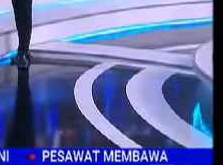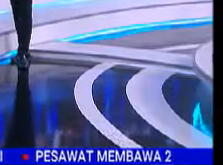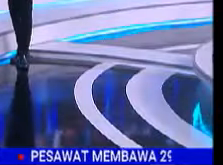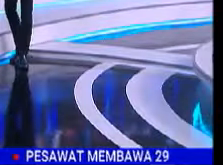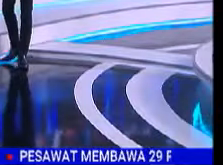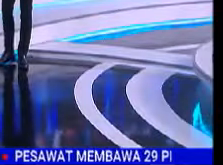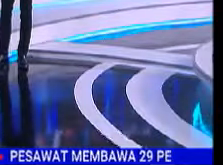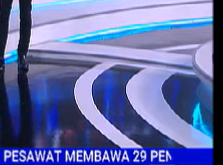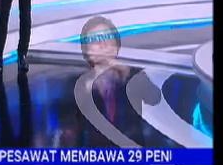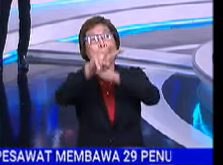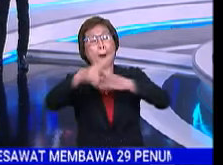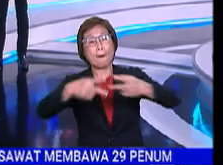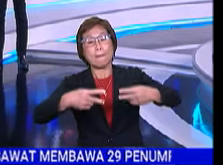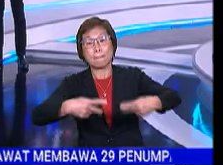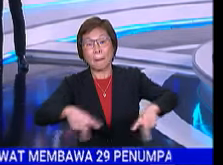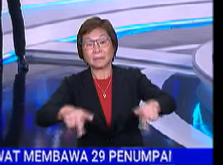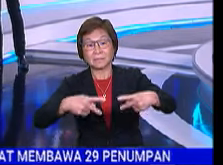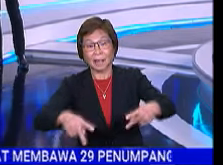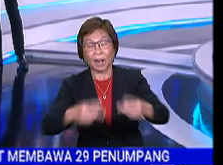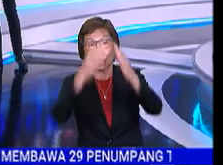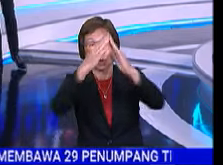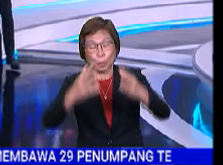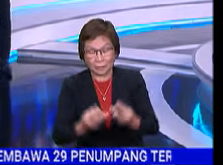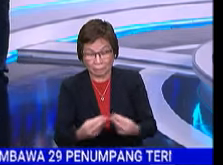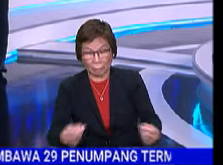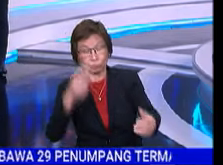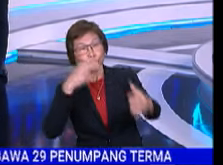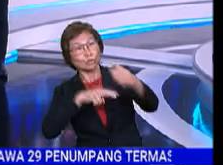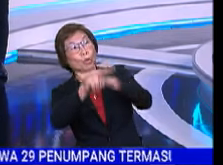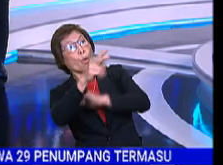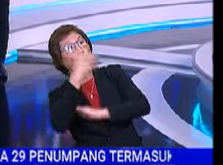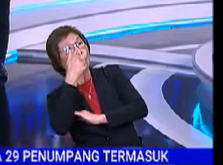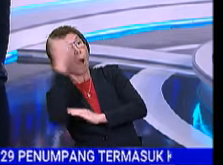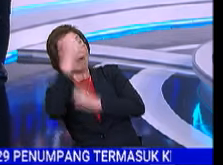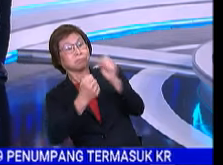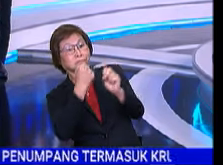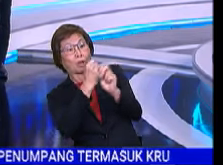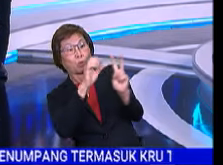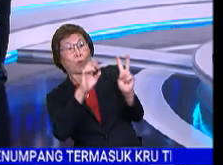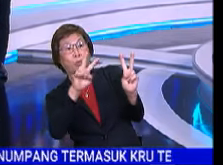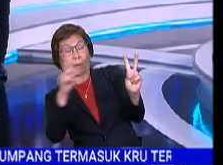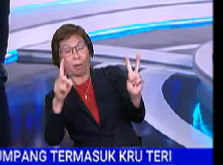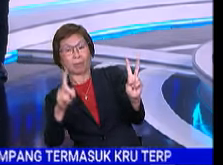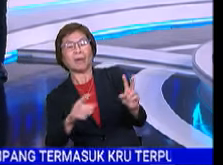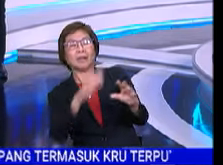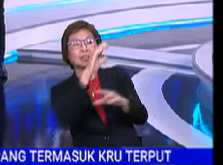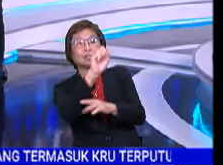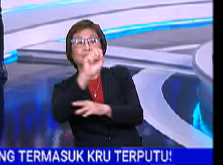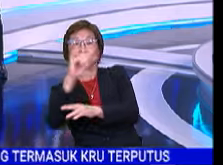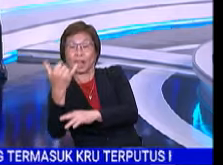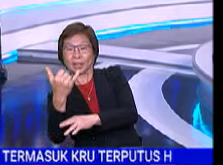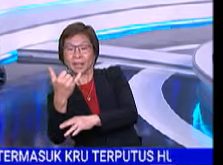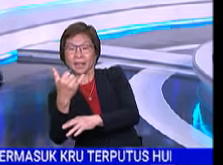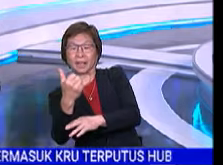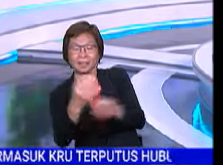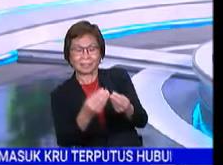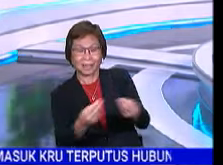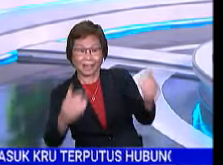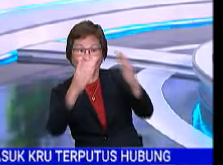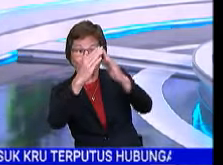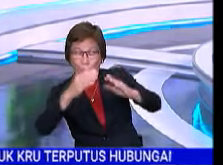Prospek pasaran hartanah kediaman di Malaysia diunjur lebih baik tahun ini. Firma teknologi hartanah Julai